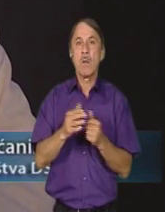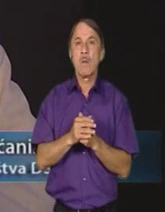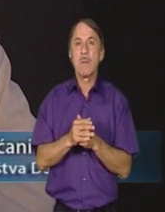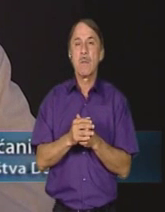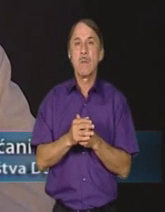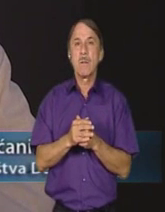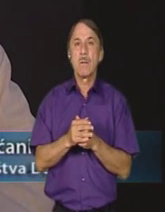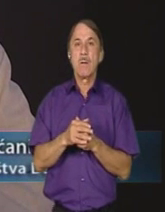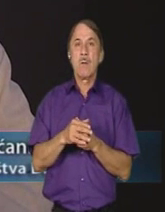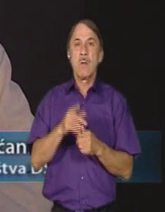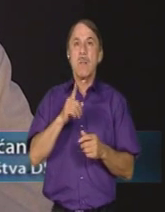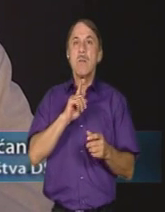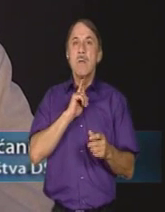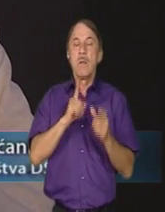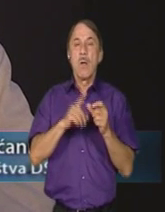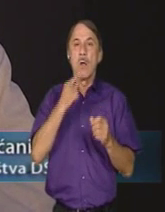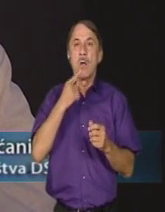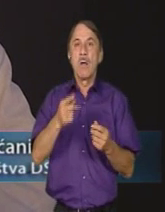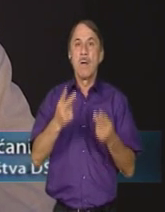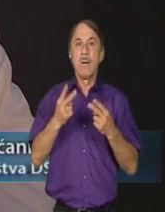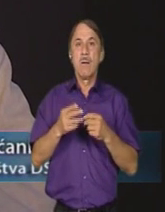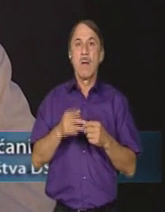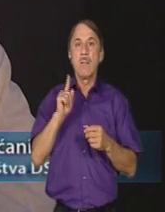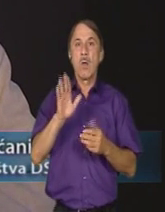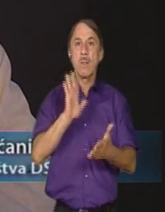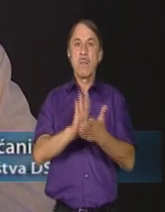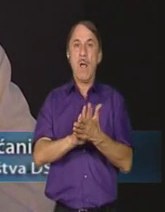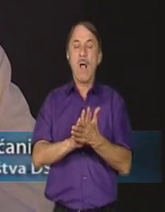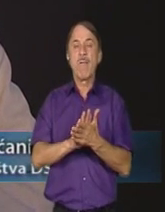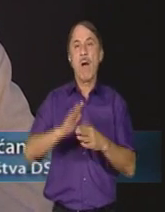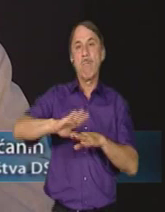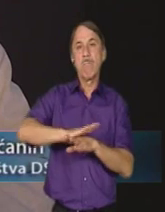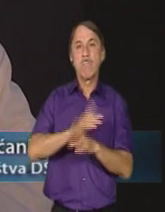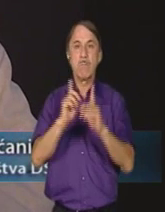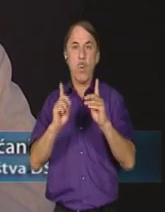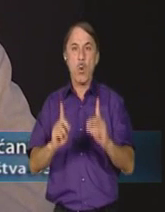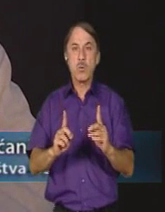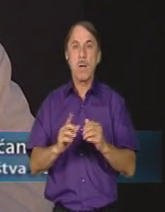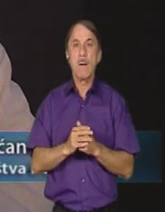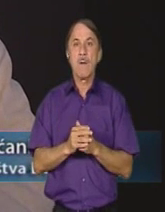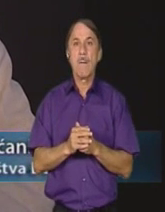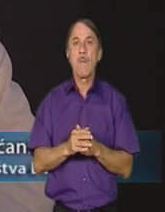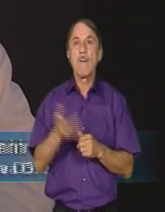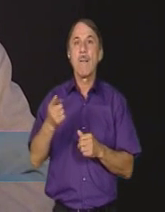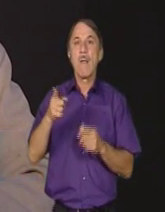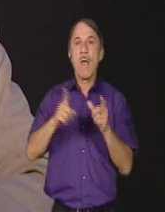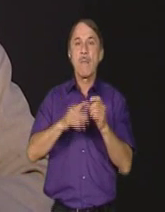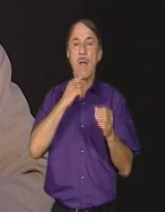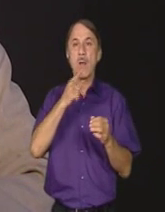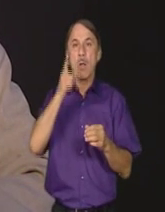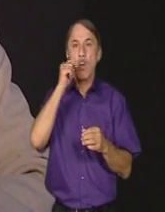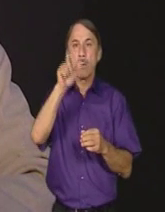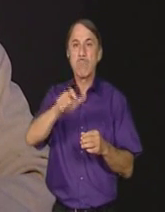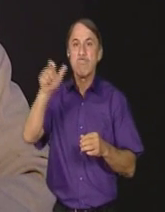transmisiju izvršne vlasti, i dovedena do takvog položaja koji zapravo